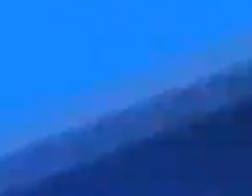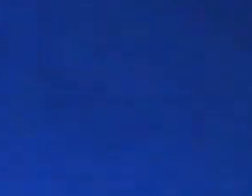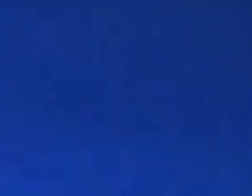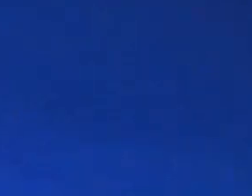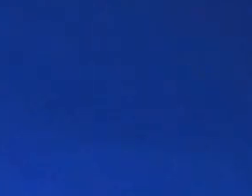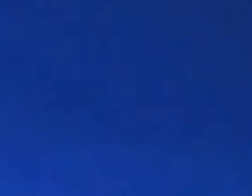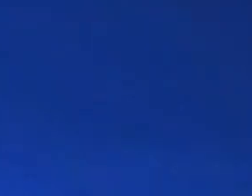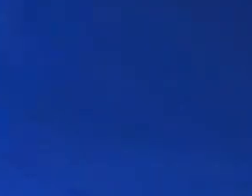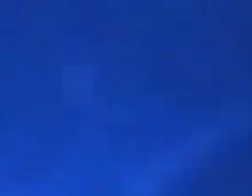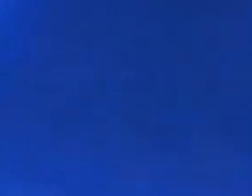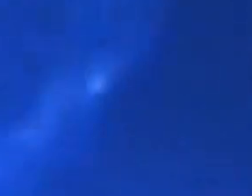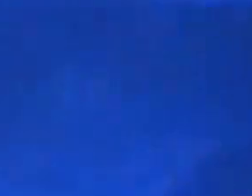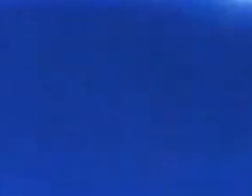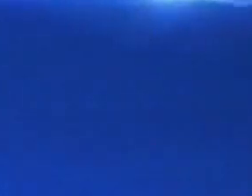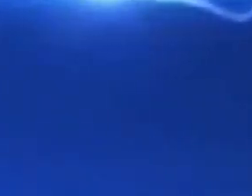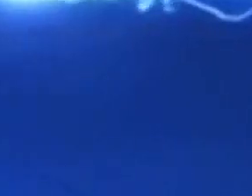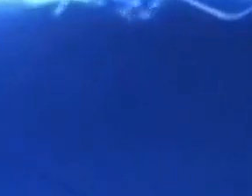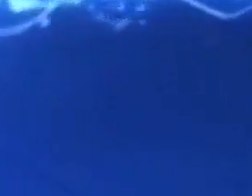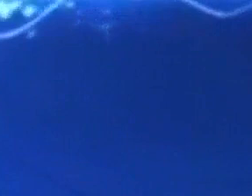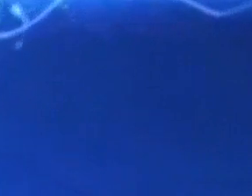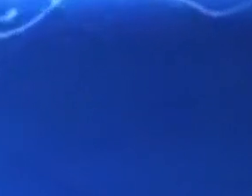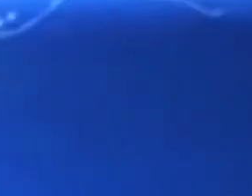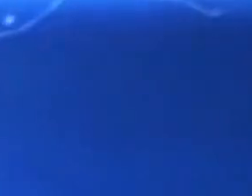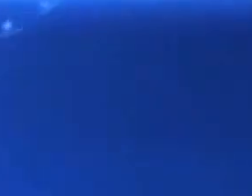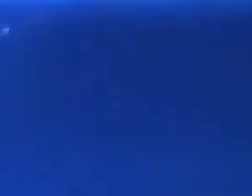This is KTN News.